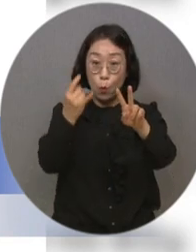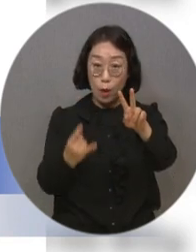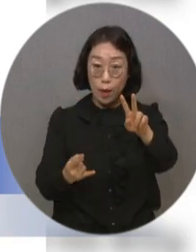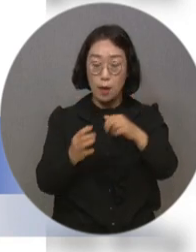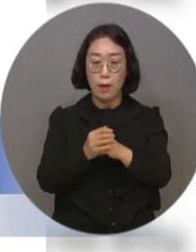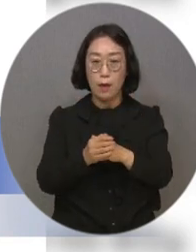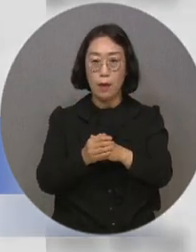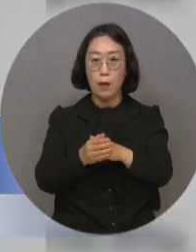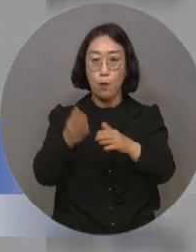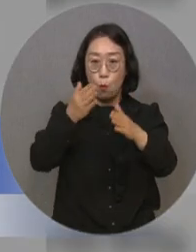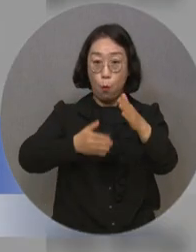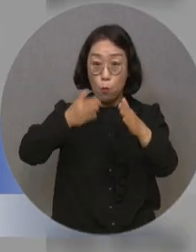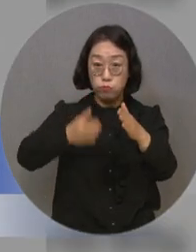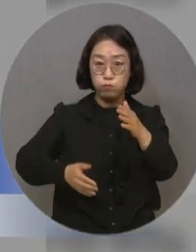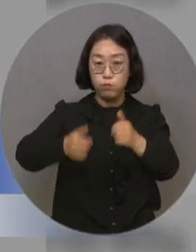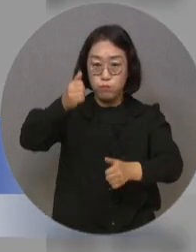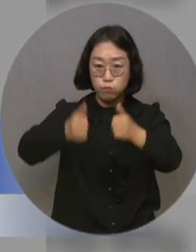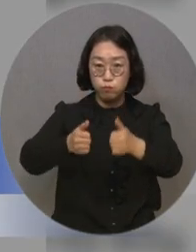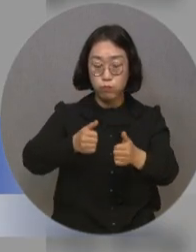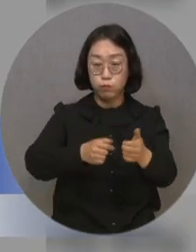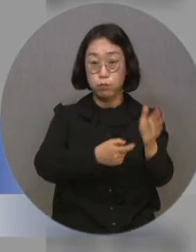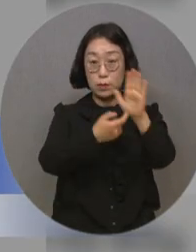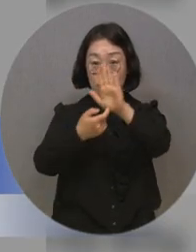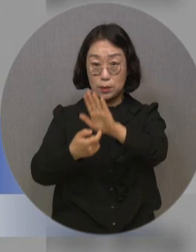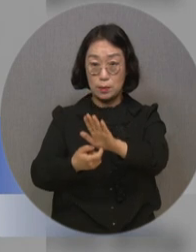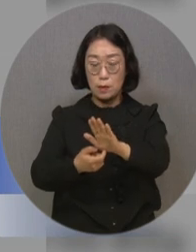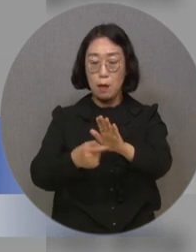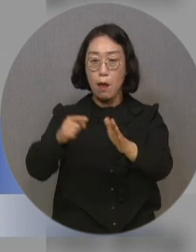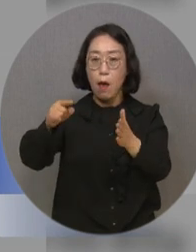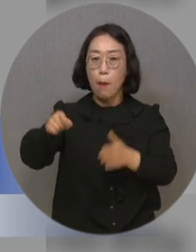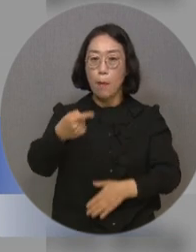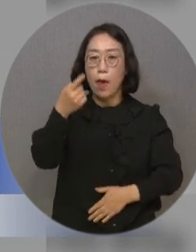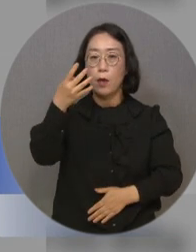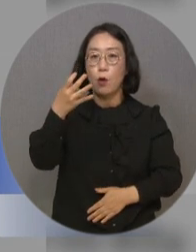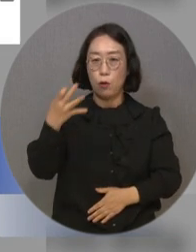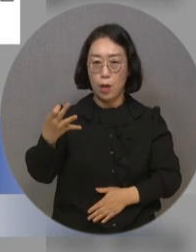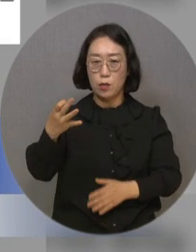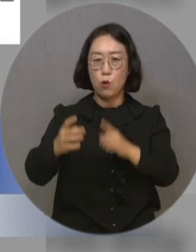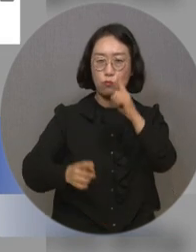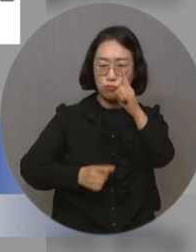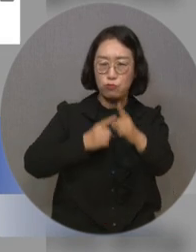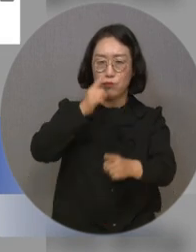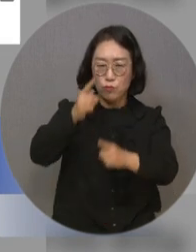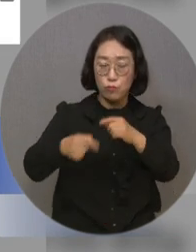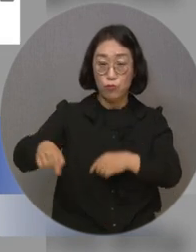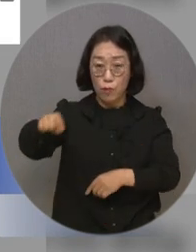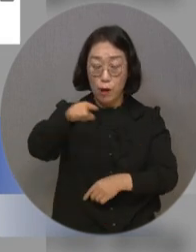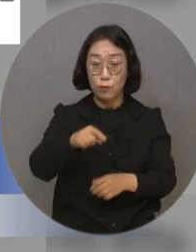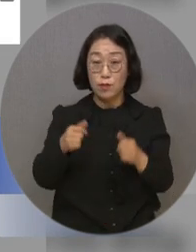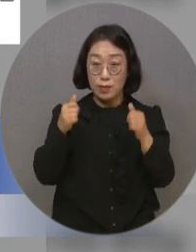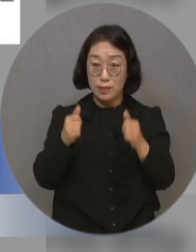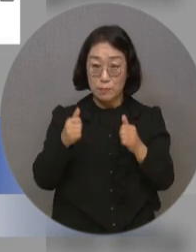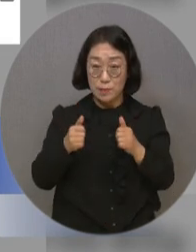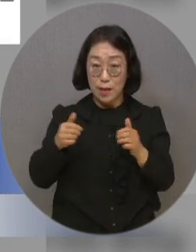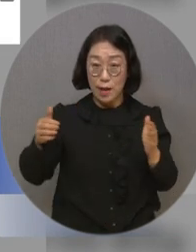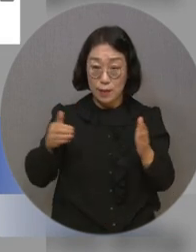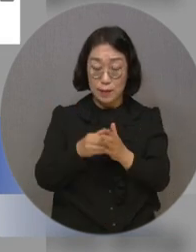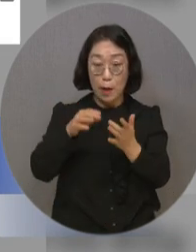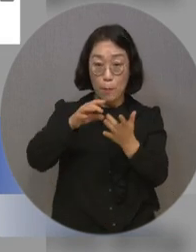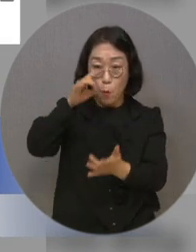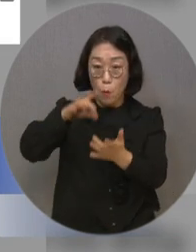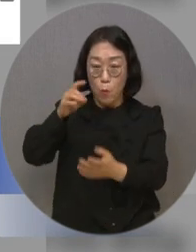맞이하고 있는 공모전에는 14점의 작품들이 응모했고이 각 분야의 전문가들이 심사를 한 후 최종